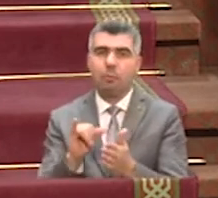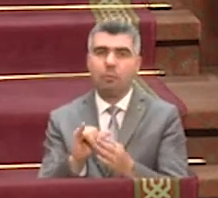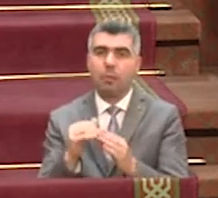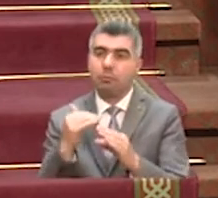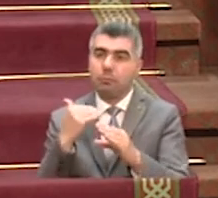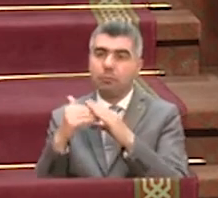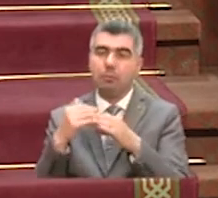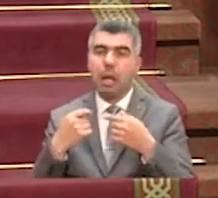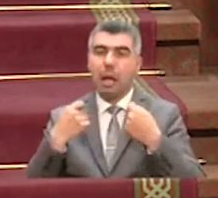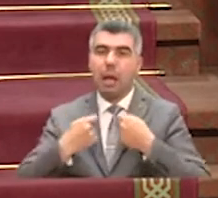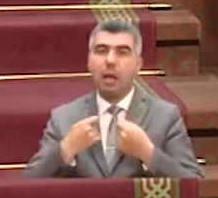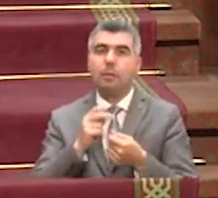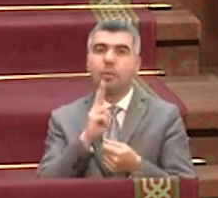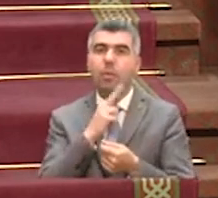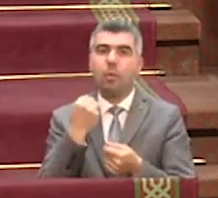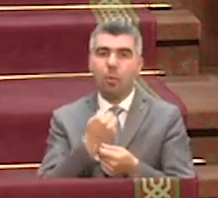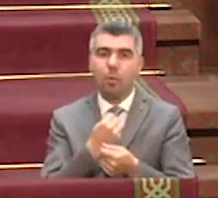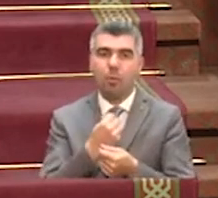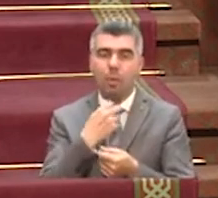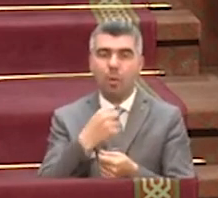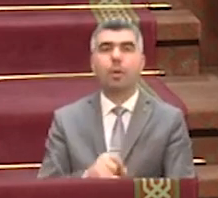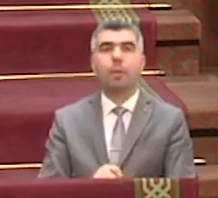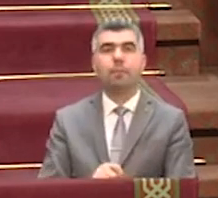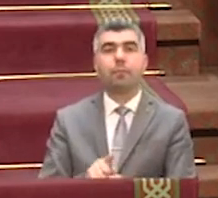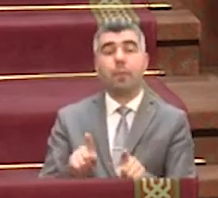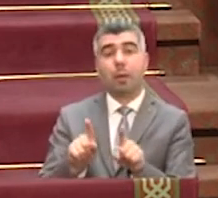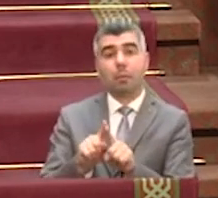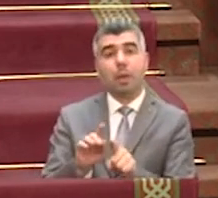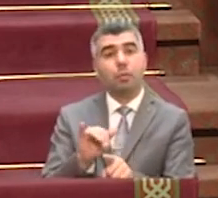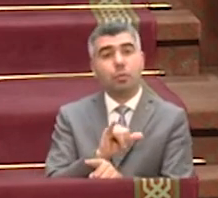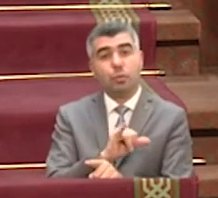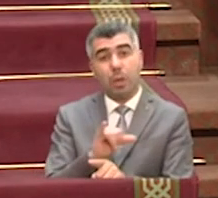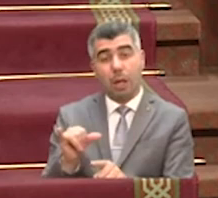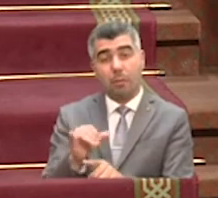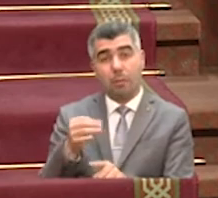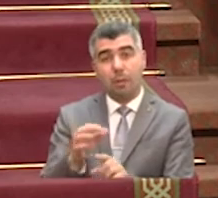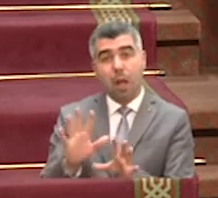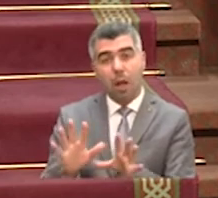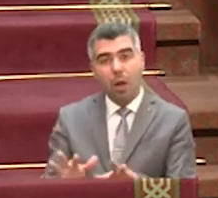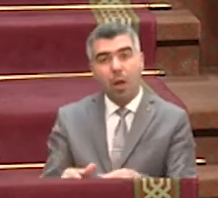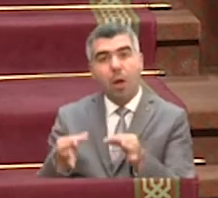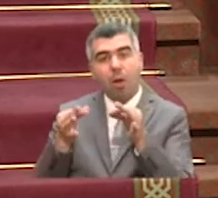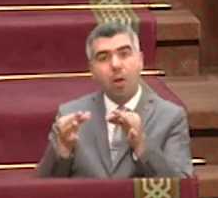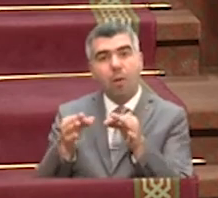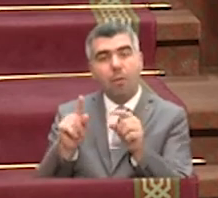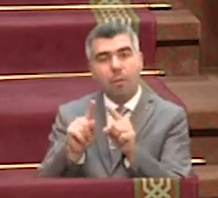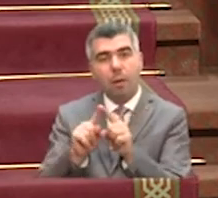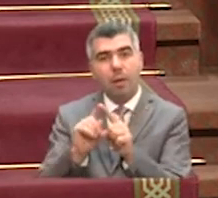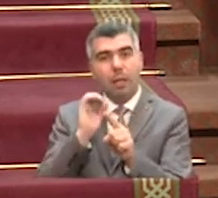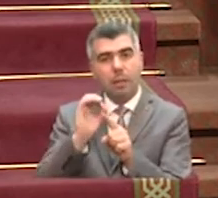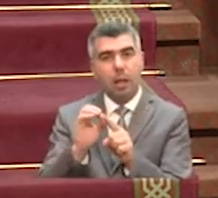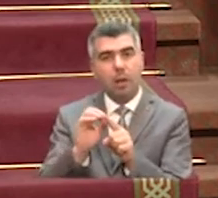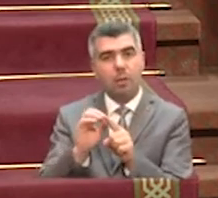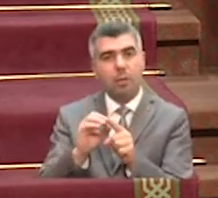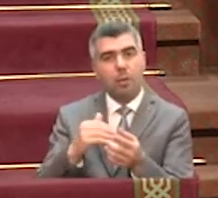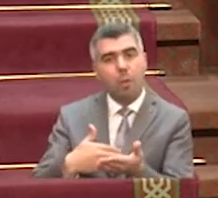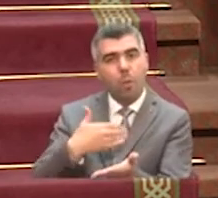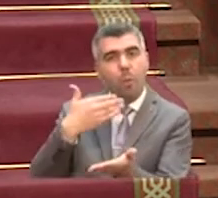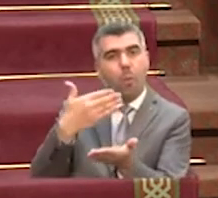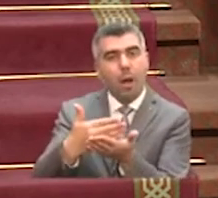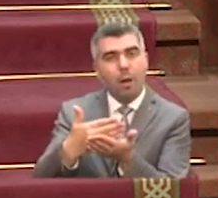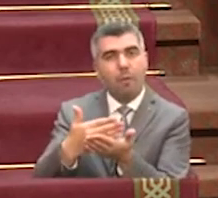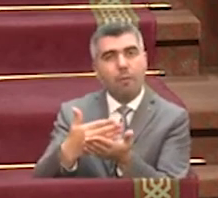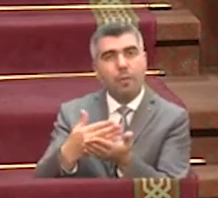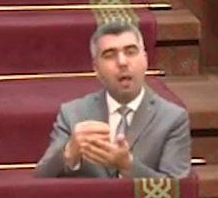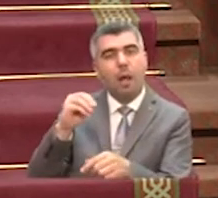الحكومه كيطالبوا باش هذه الحكومه الا ما كانتش قاده على ابداع الحلول من اجل الحد من المعاناه ديالهم